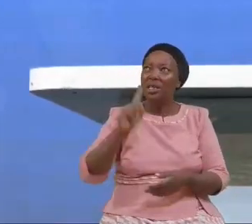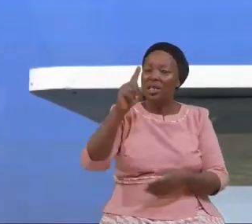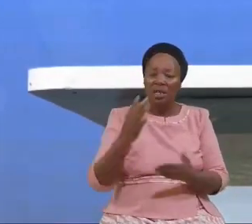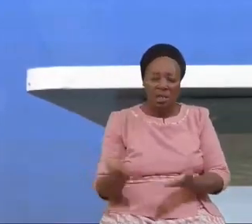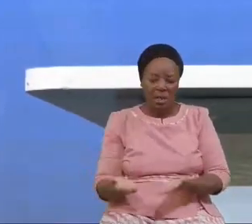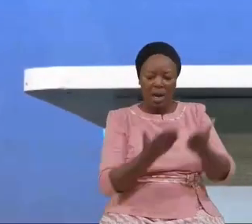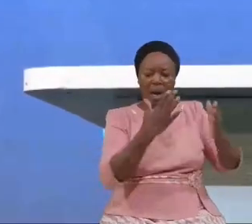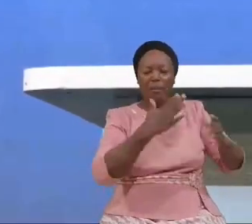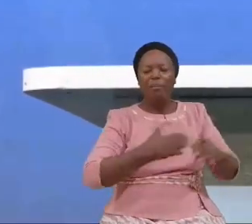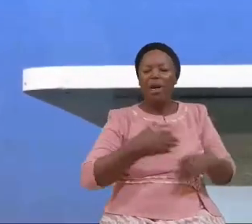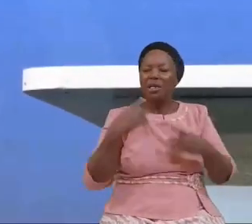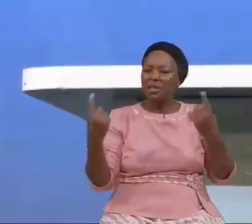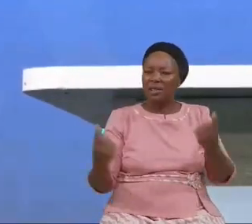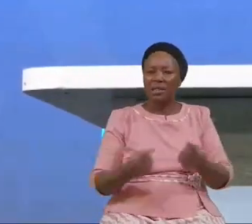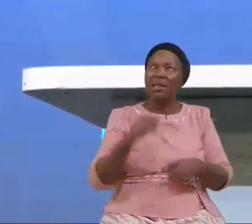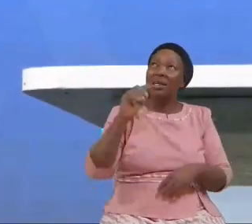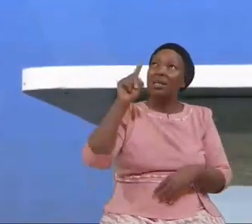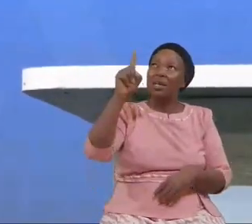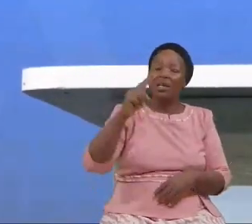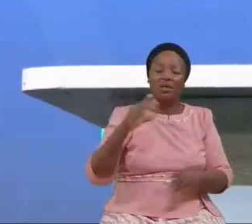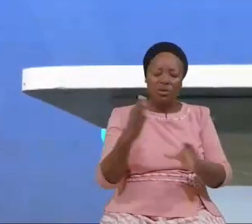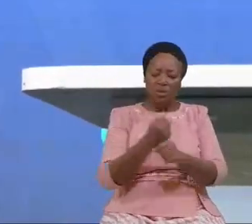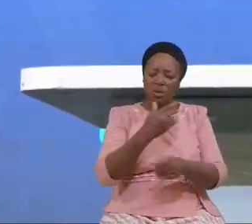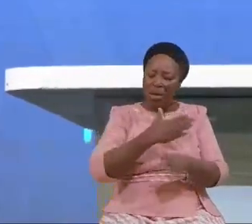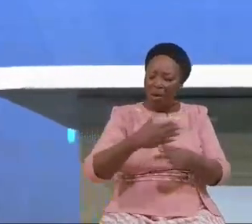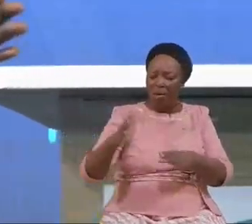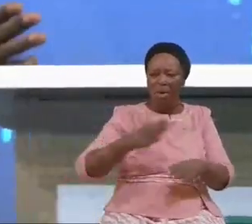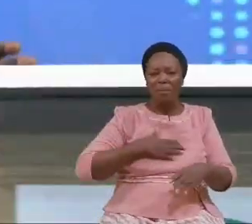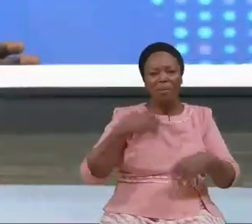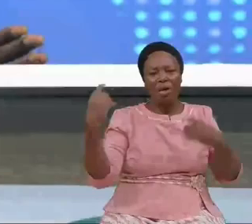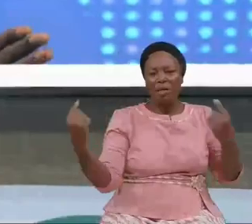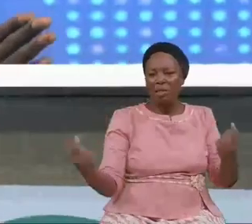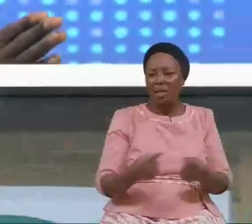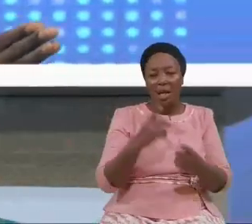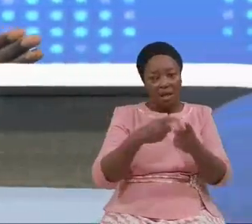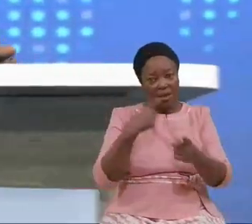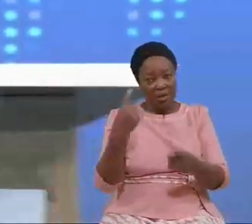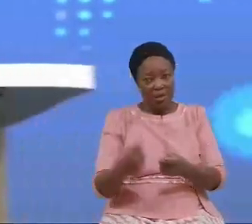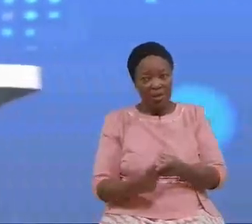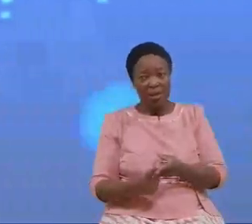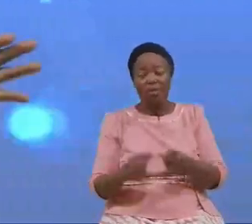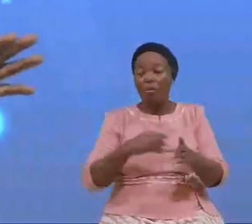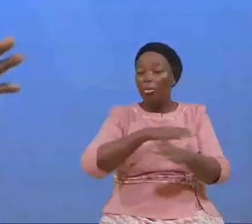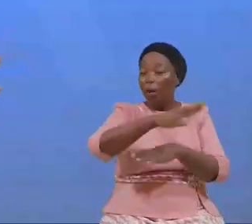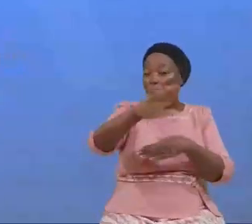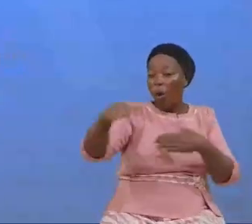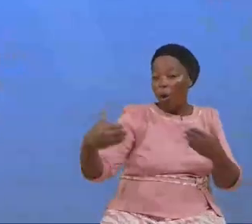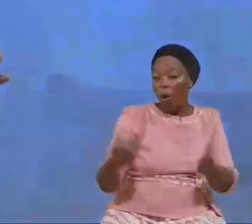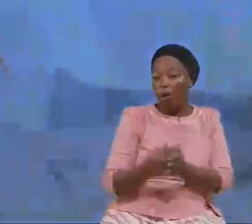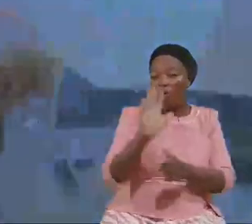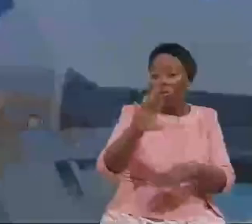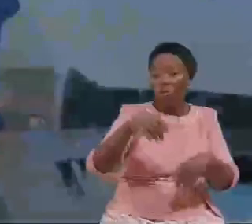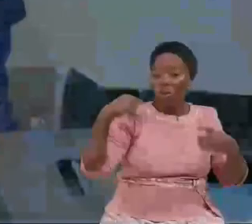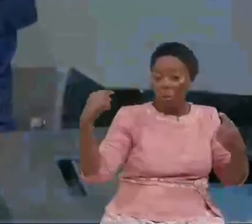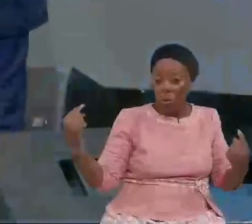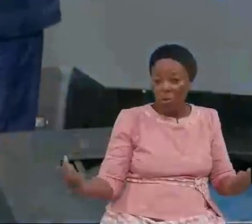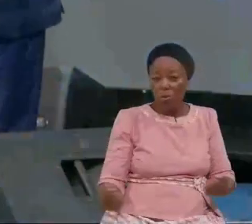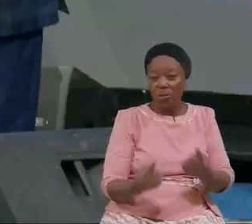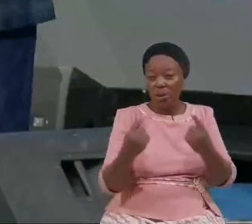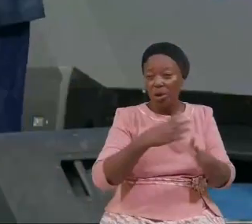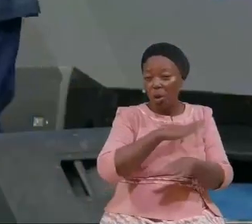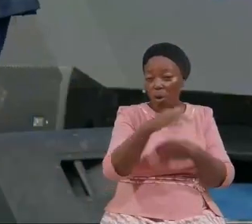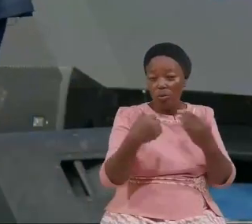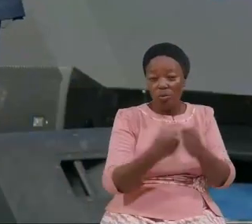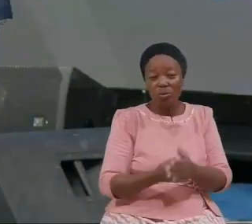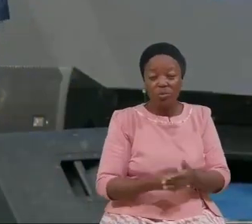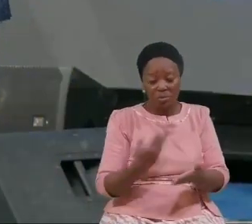il a porté mes péchés il a ôté mes péchés alors toutes tes offenses et toutes les